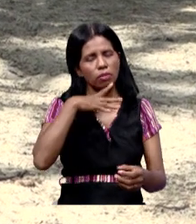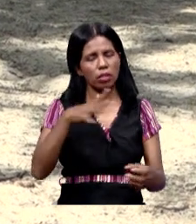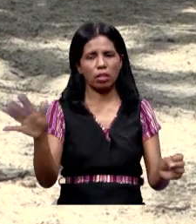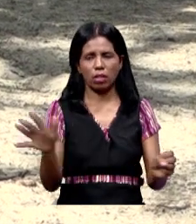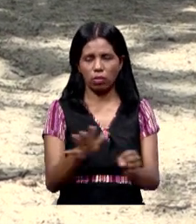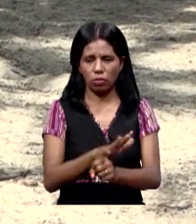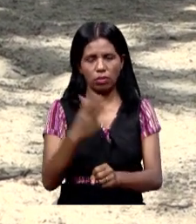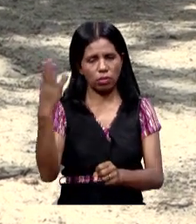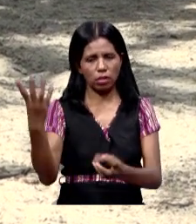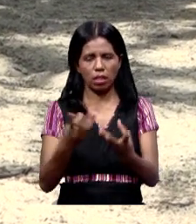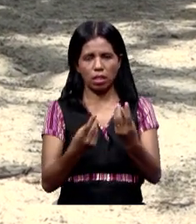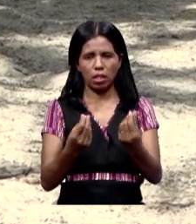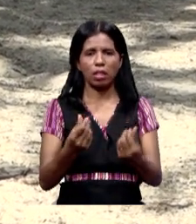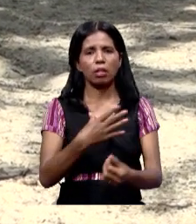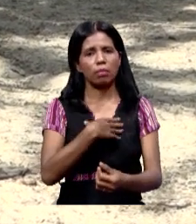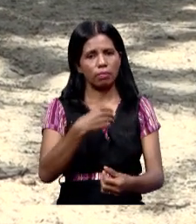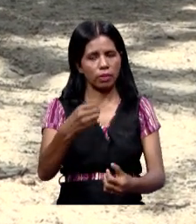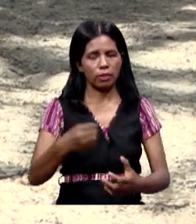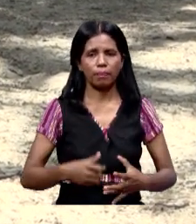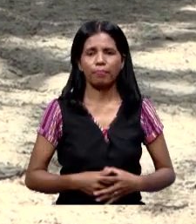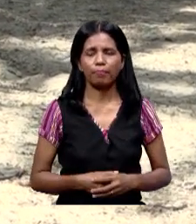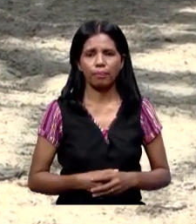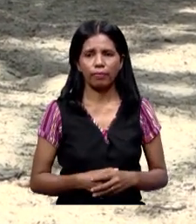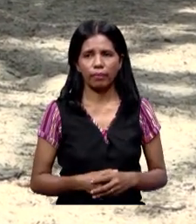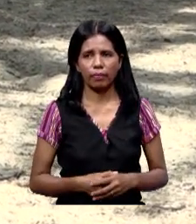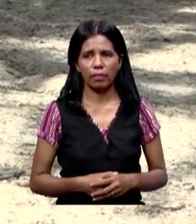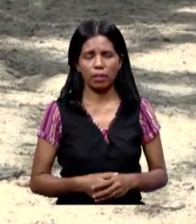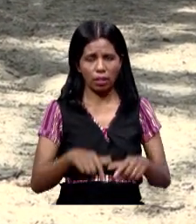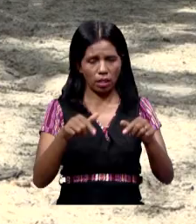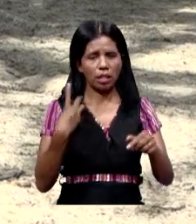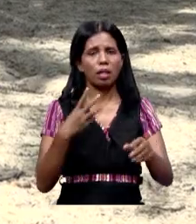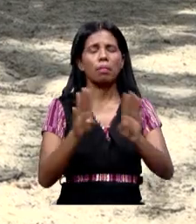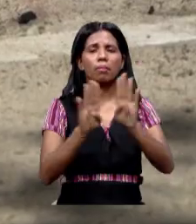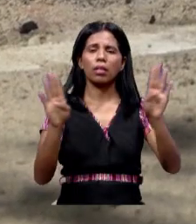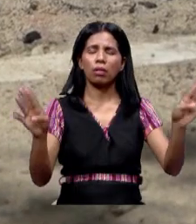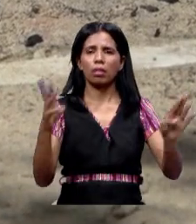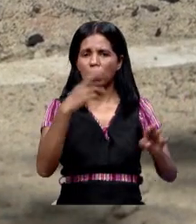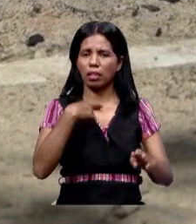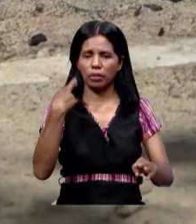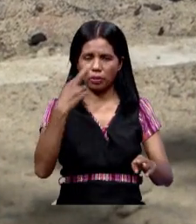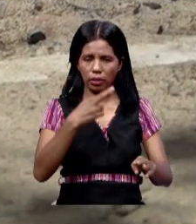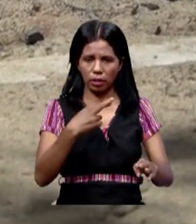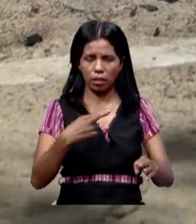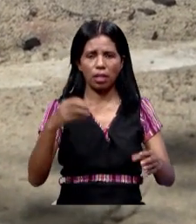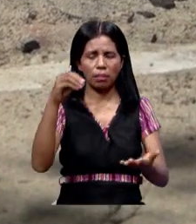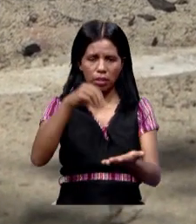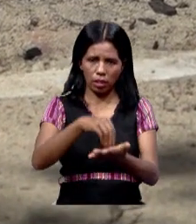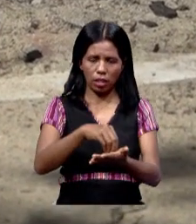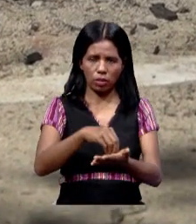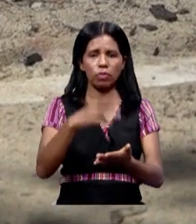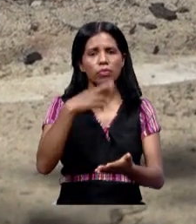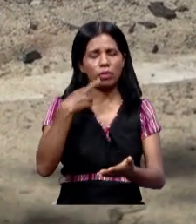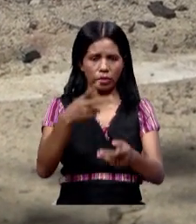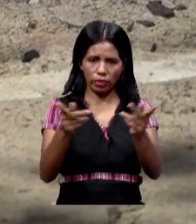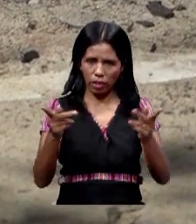rahina muting ne leteng yane ami roke strante to anta sampa ye set anta sampa sir sue sue